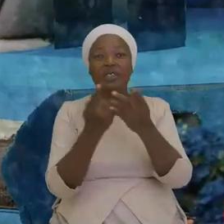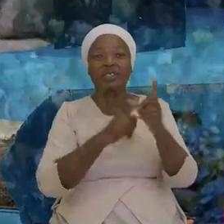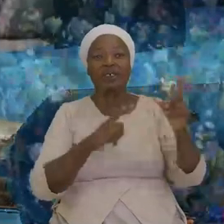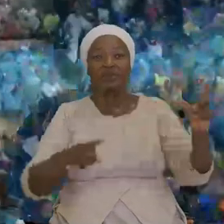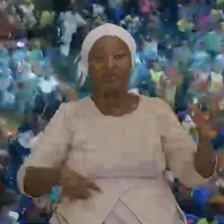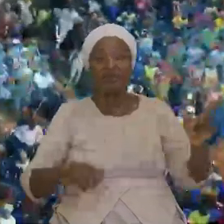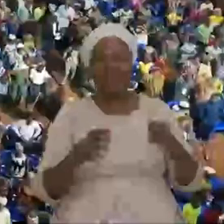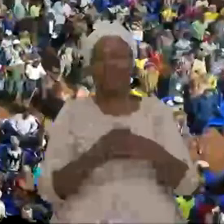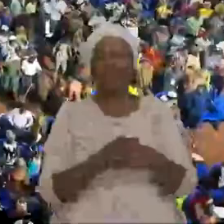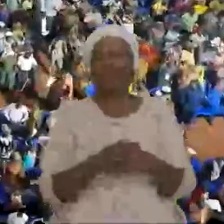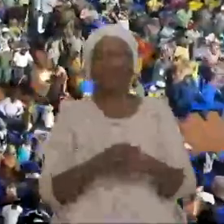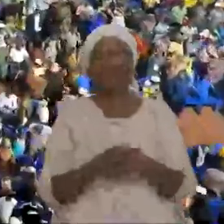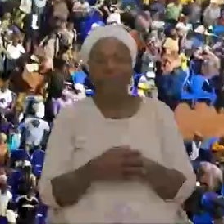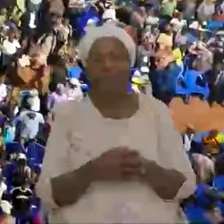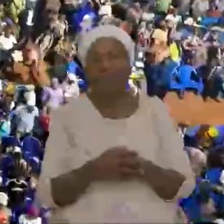Gloire à Dieu.